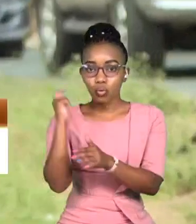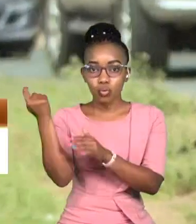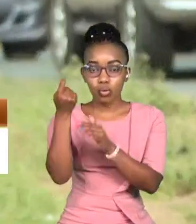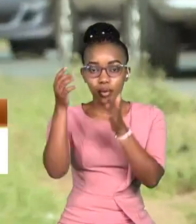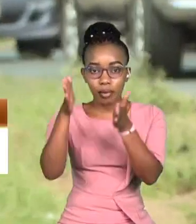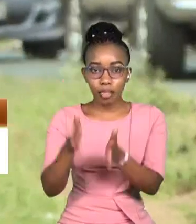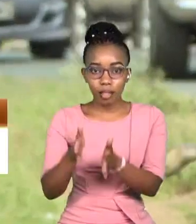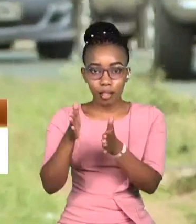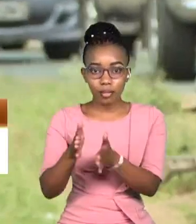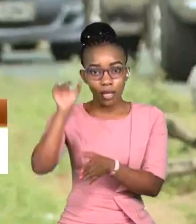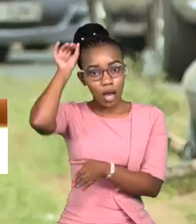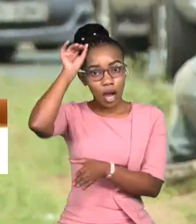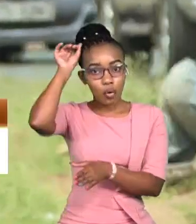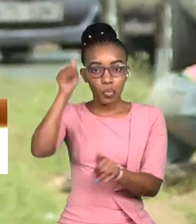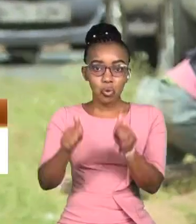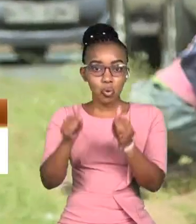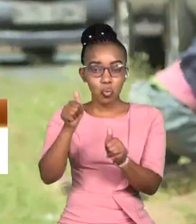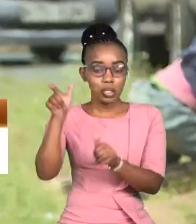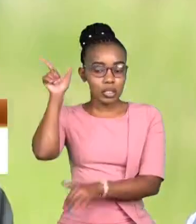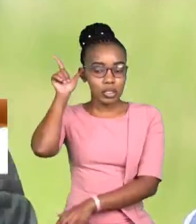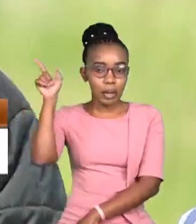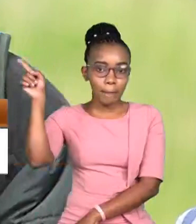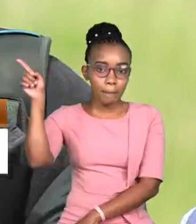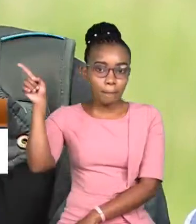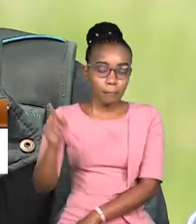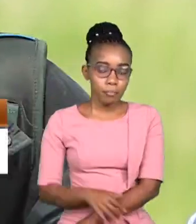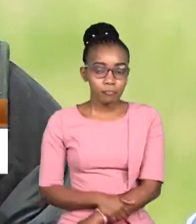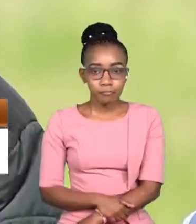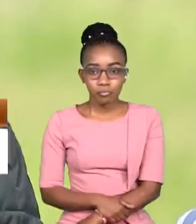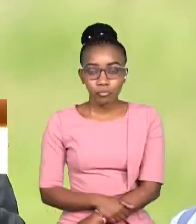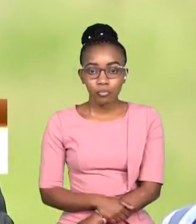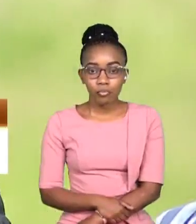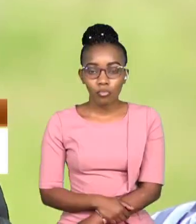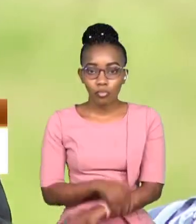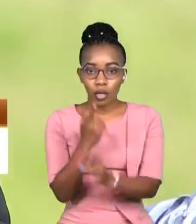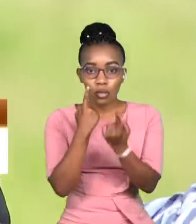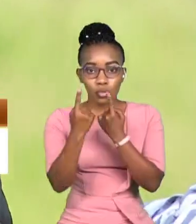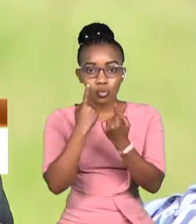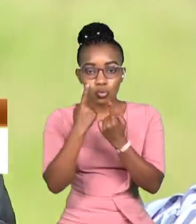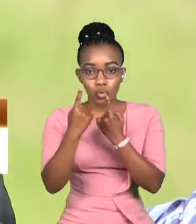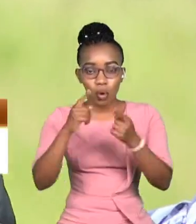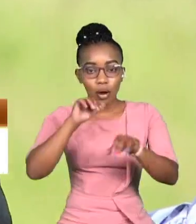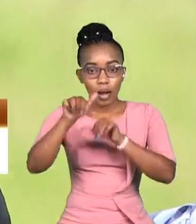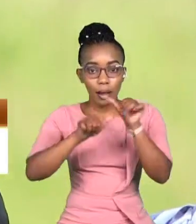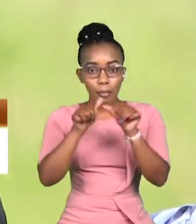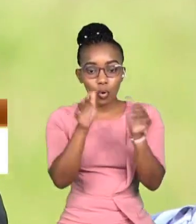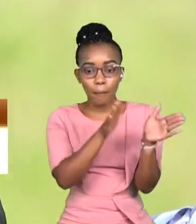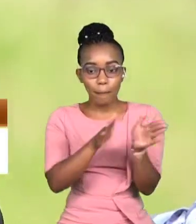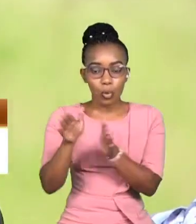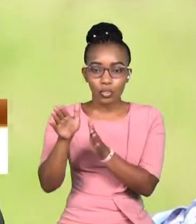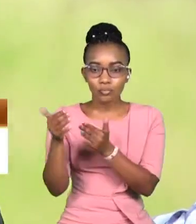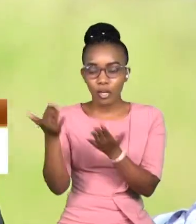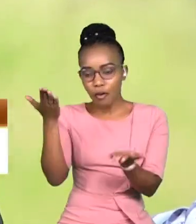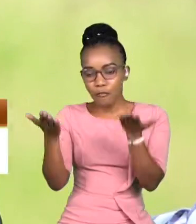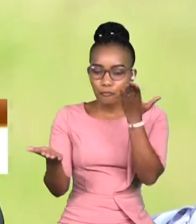Wakenya na haya ndio waliokuwa nayo ya kusema. Kuongea kuhusu kwa process yenyewe, siwezi sema ilikuwa fair